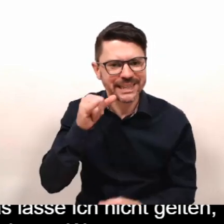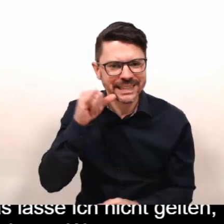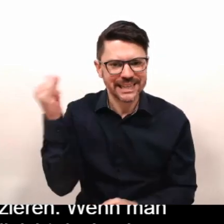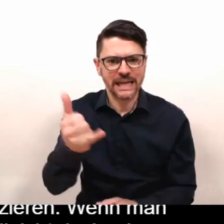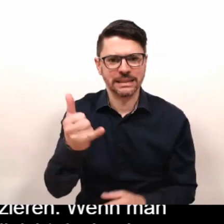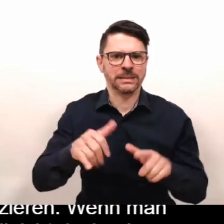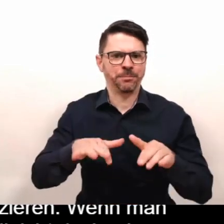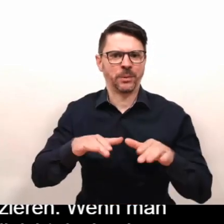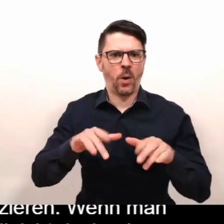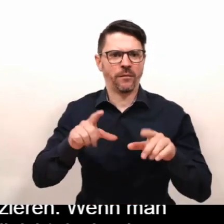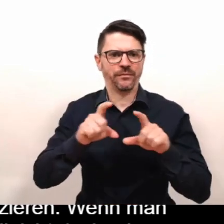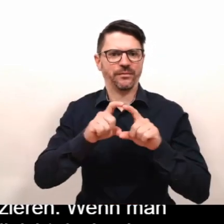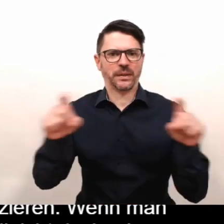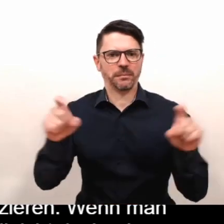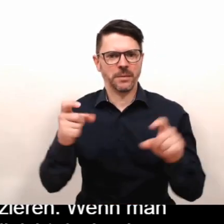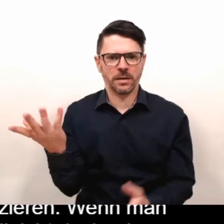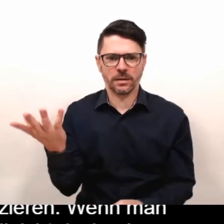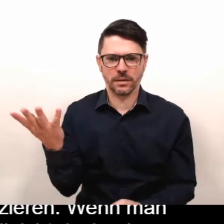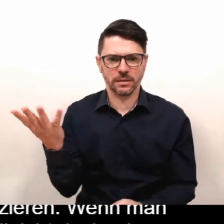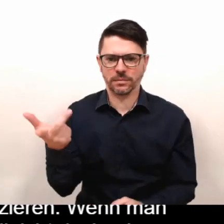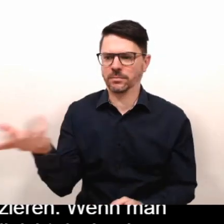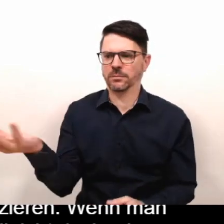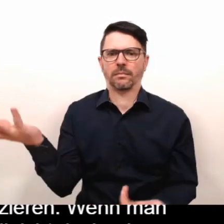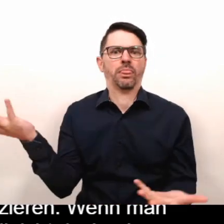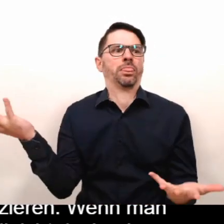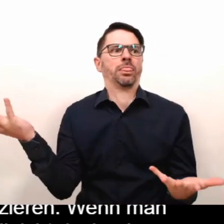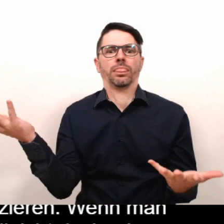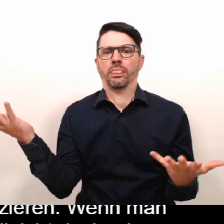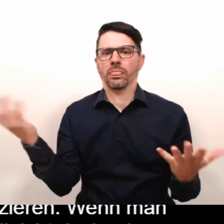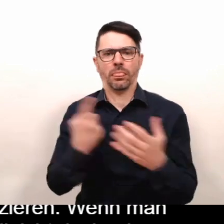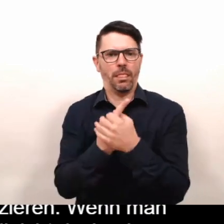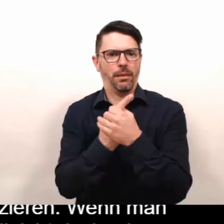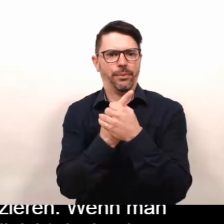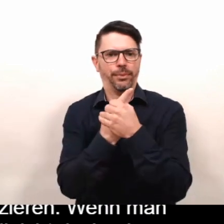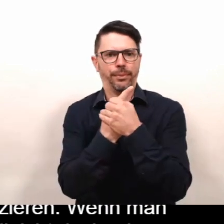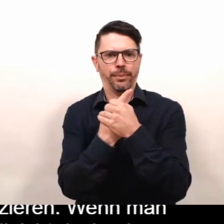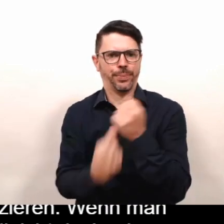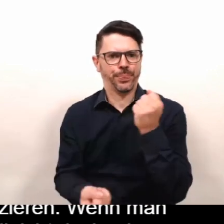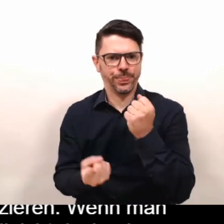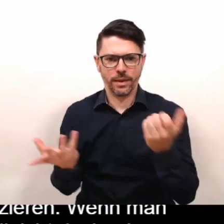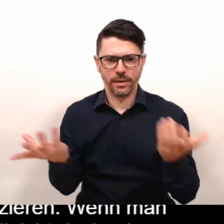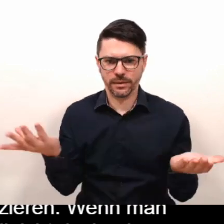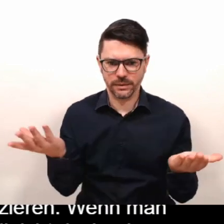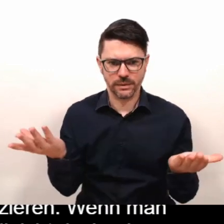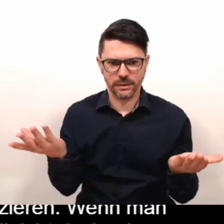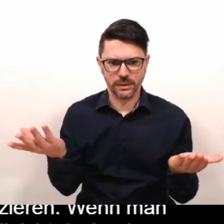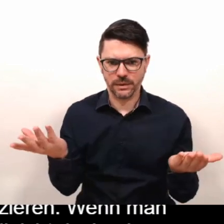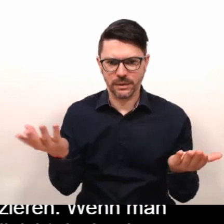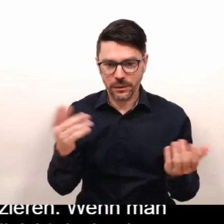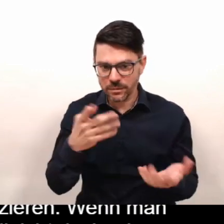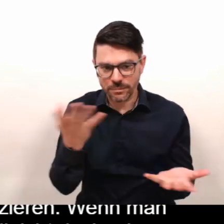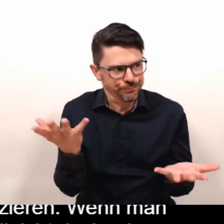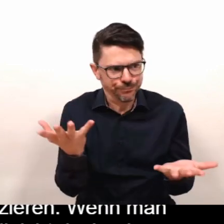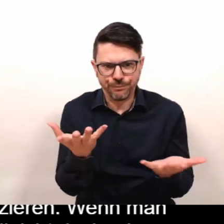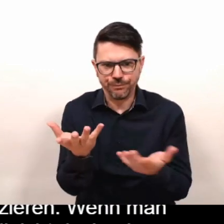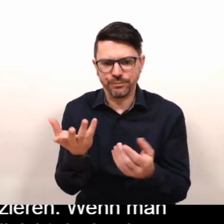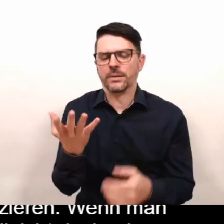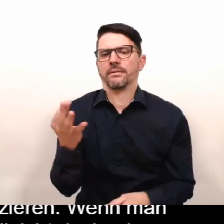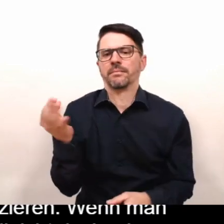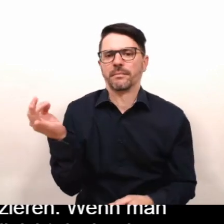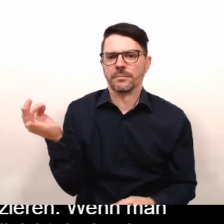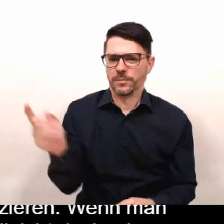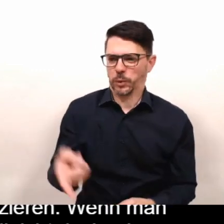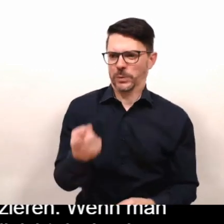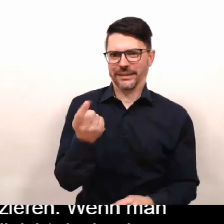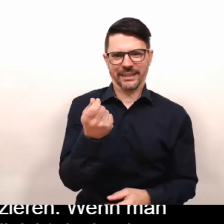Tourismusbranche freigeschalten wird, wenn sie ihre Reisegruppen wieder in die Hotels fahren dürfen, die Hotels öffnen dann am 30.